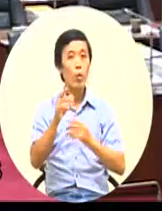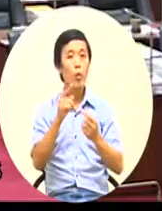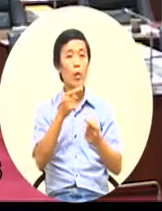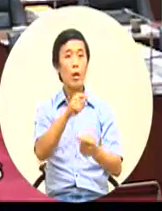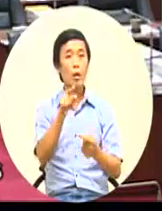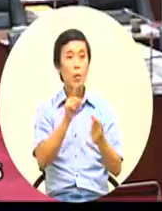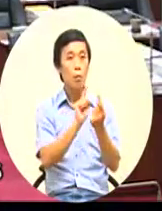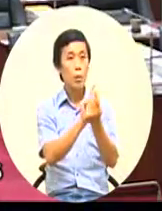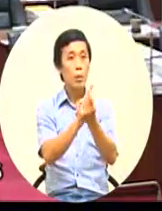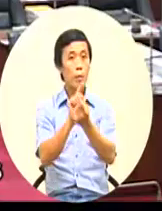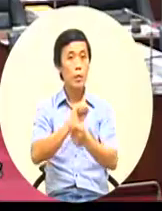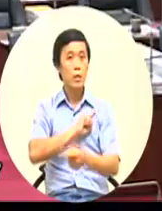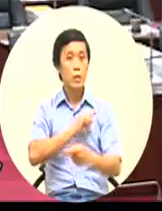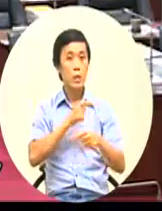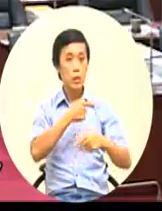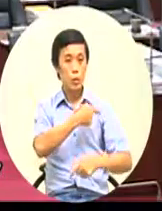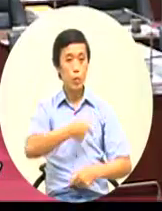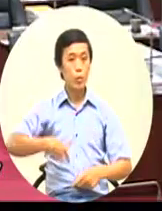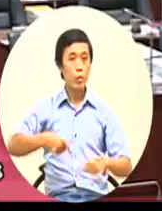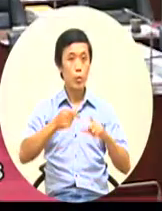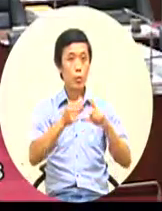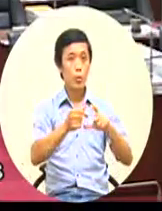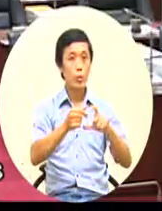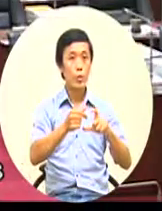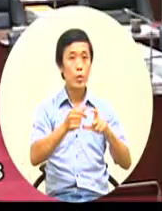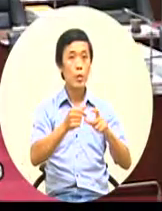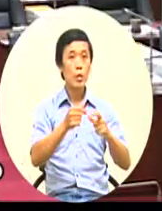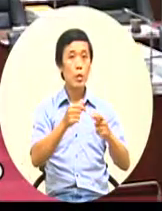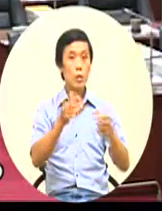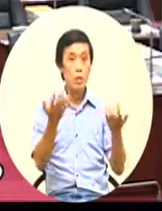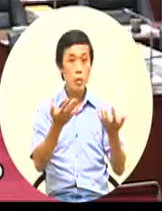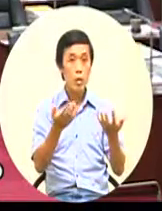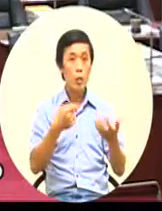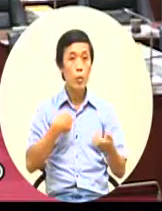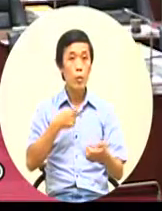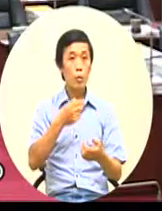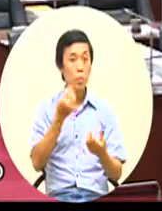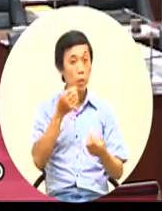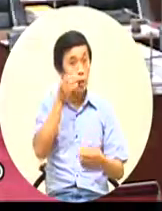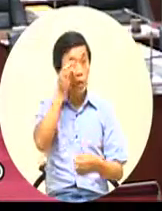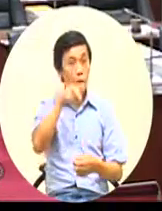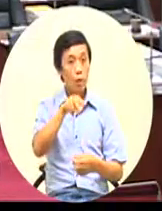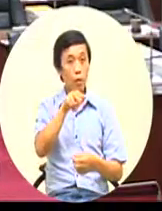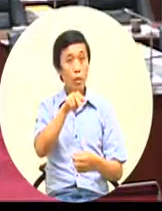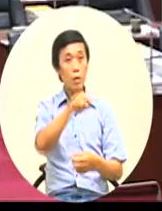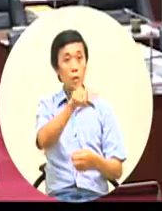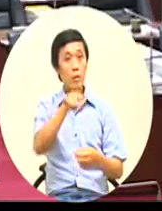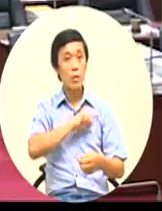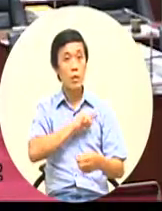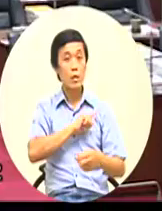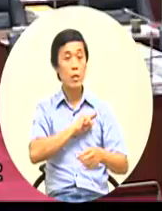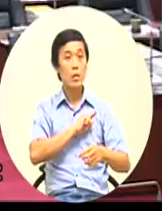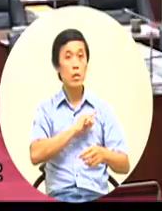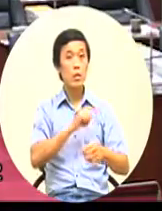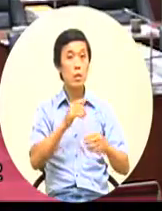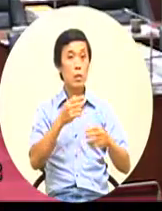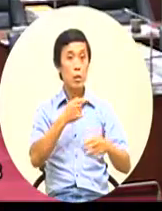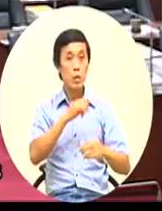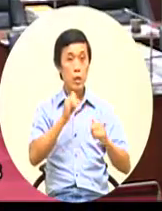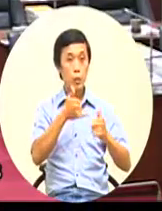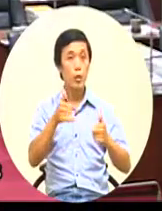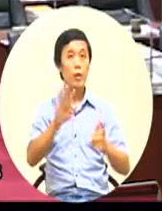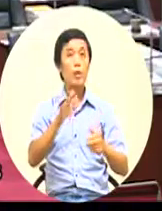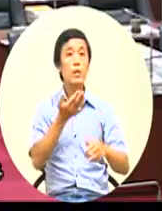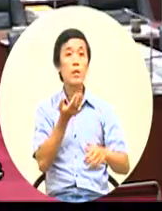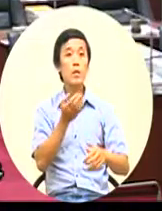选区的议题的时候，我没有看到自己选区的议员出来表示他的意见。当然左营的议员有，等一下我